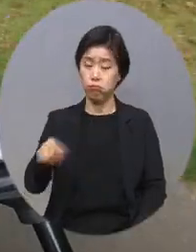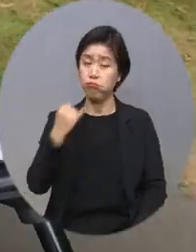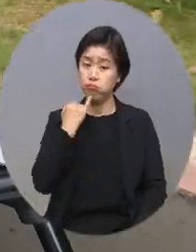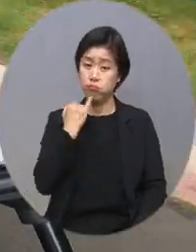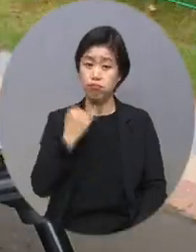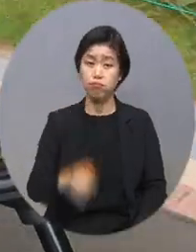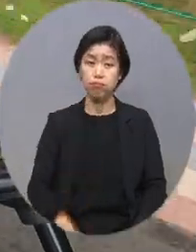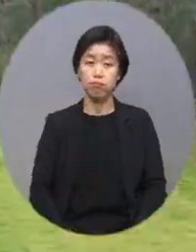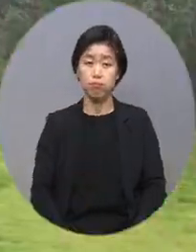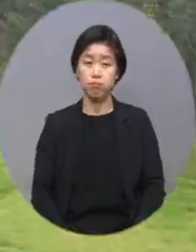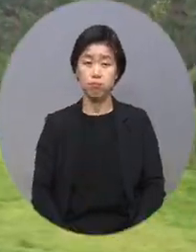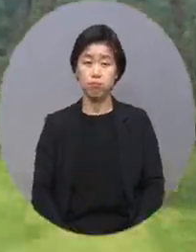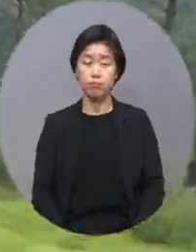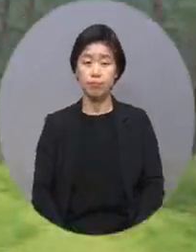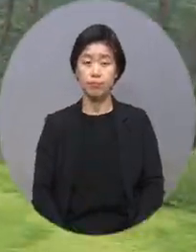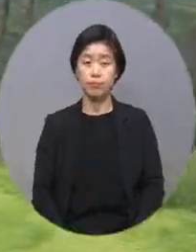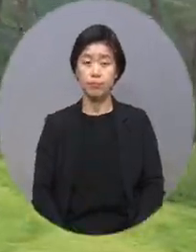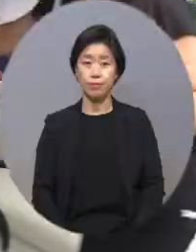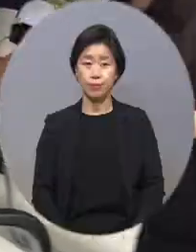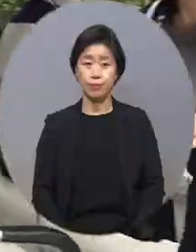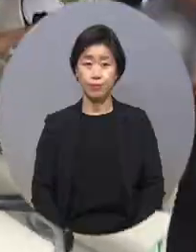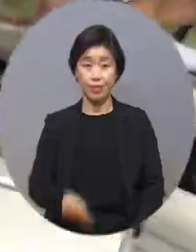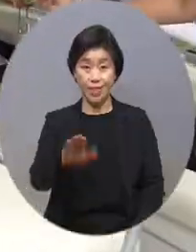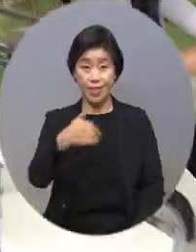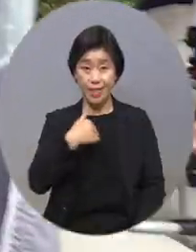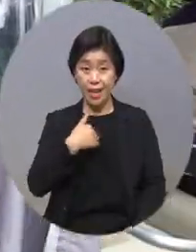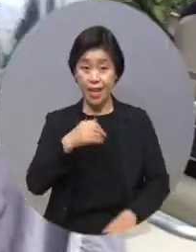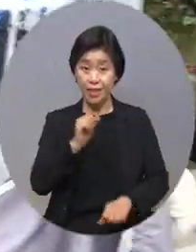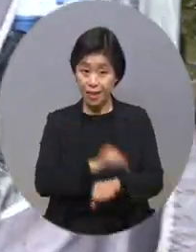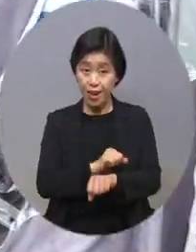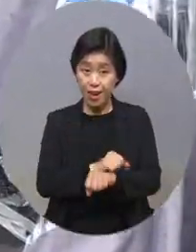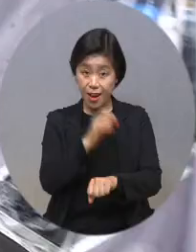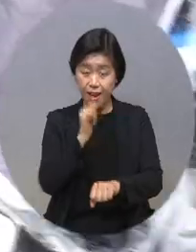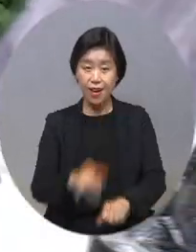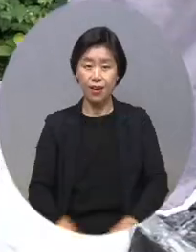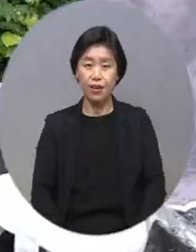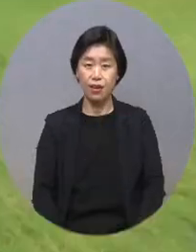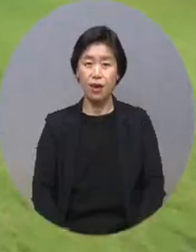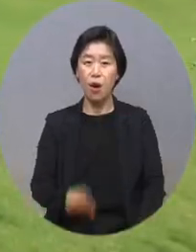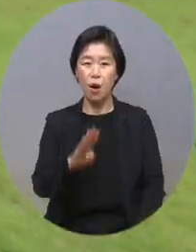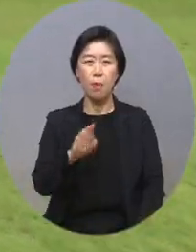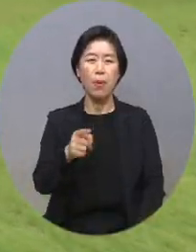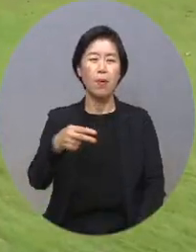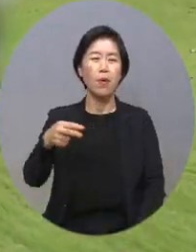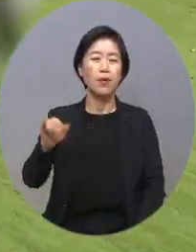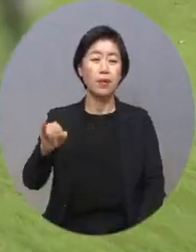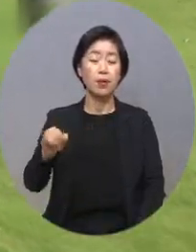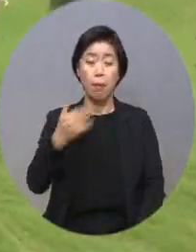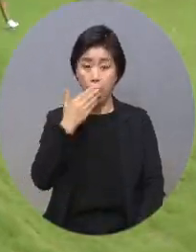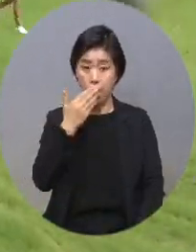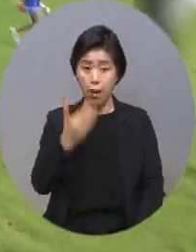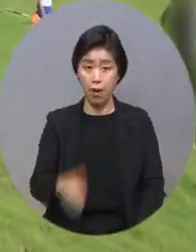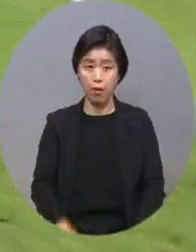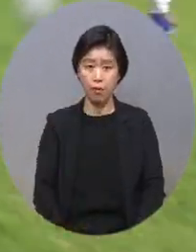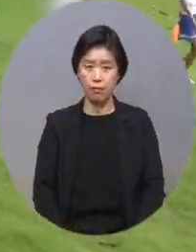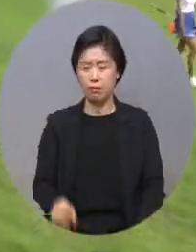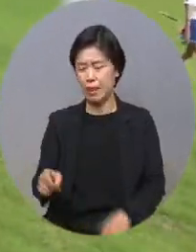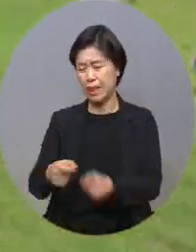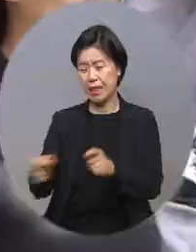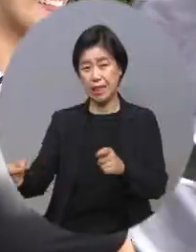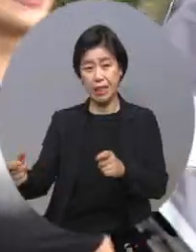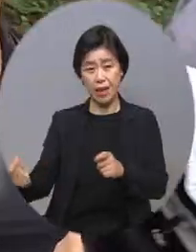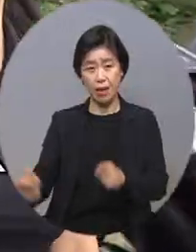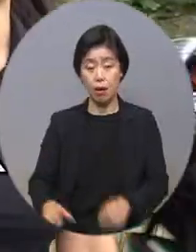완전 괜찮네. 영훈아 괜찮았어? 형 뒤에 내리막 아니어서 버디 가능할 것 같은데. 너무 길다 야 가까이서 오니까.